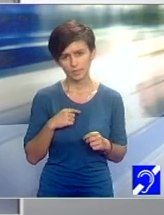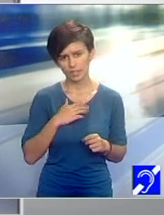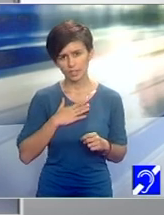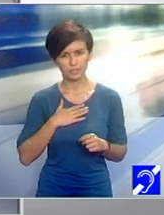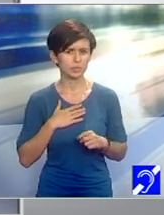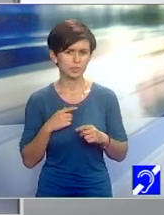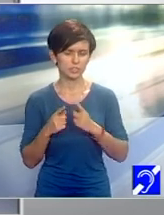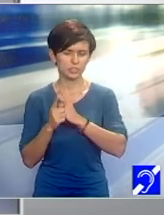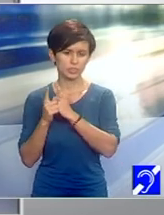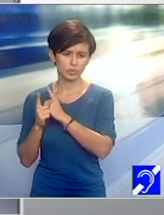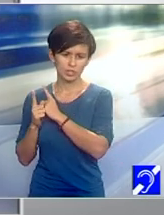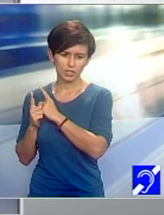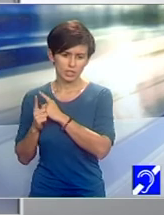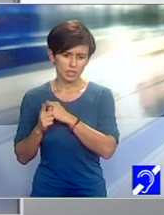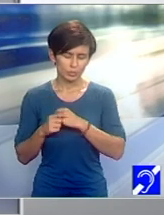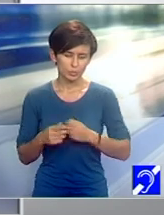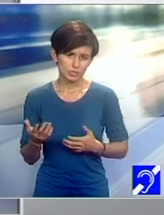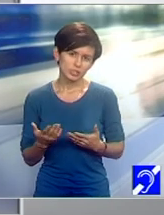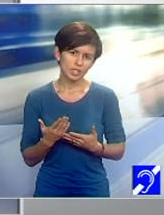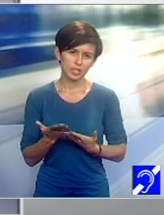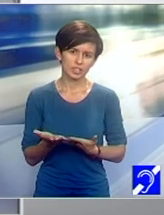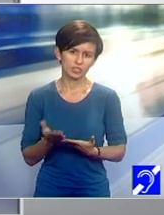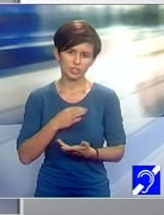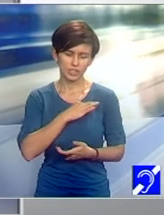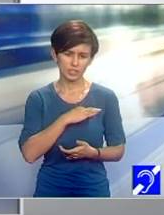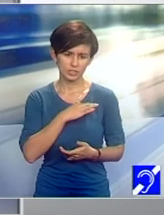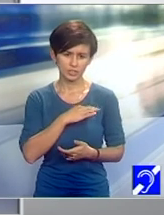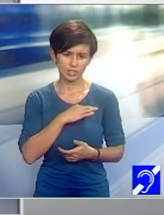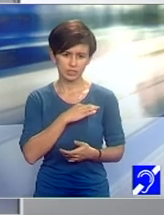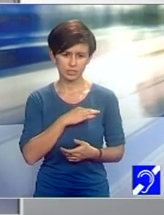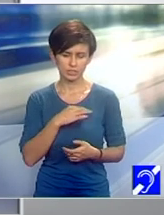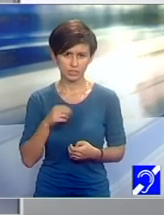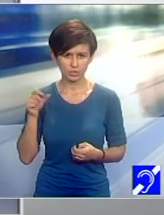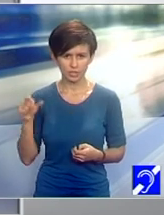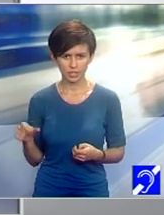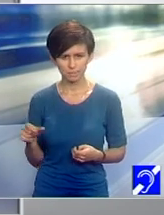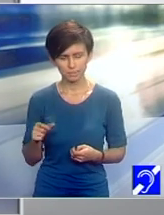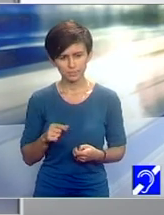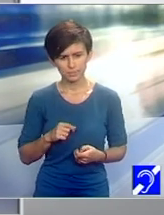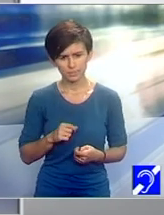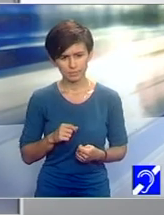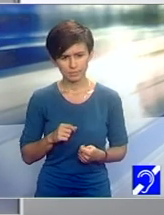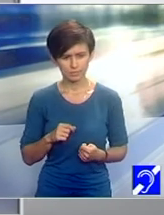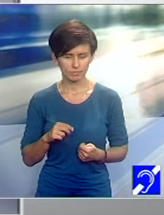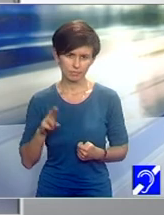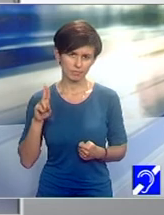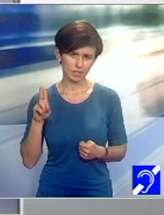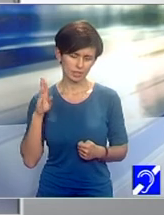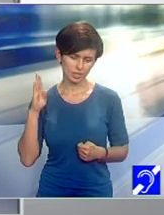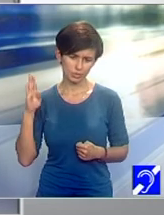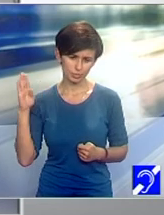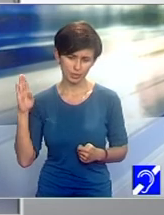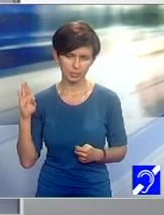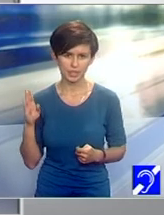modul pedagogic care se adresează studenților facultăților din cadrul Universității